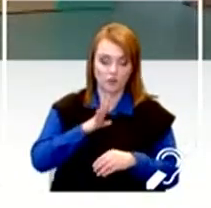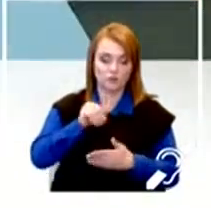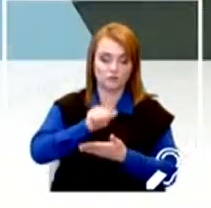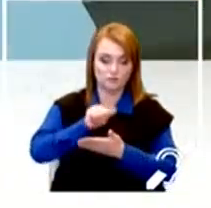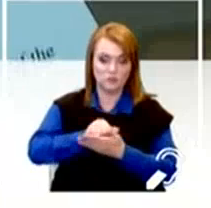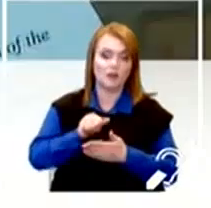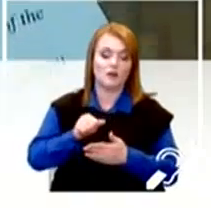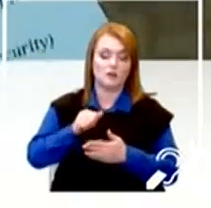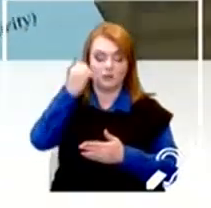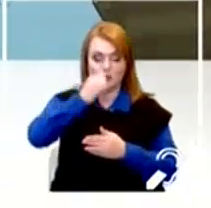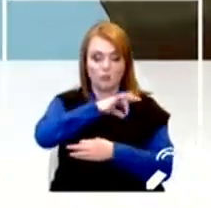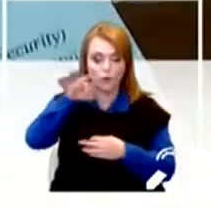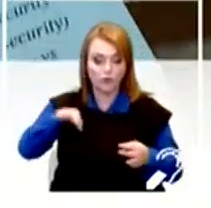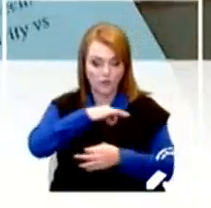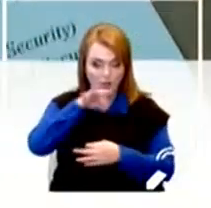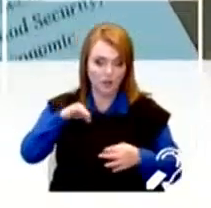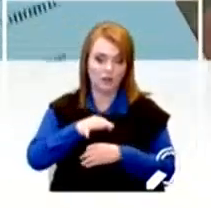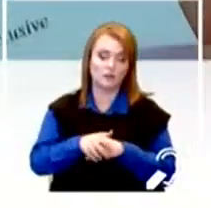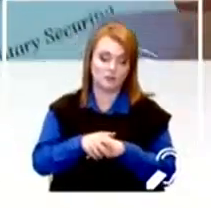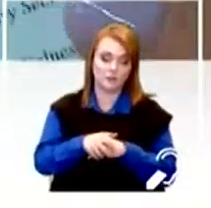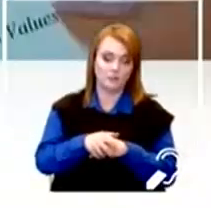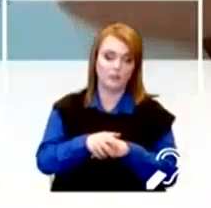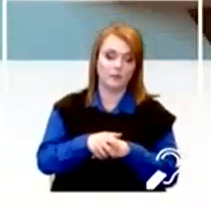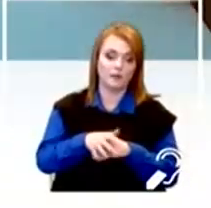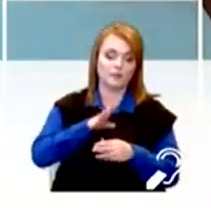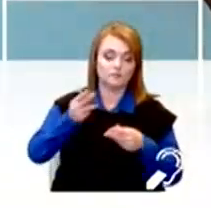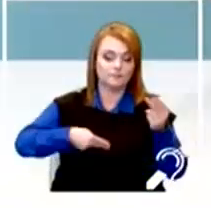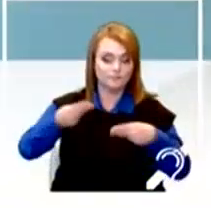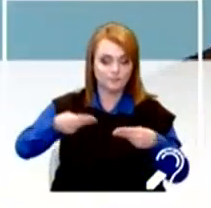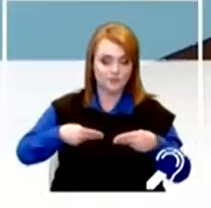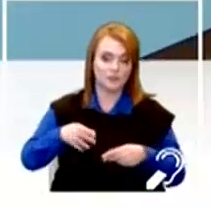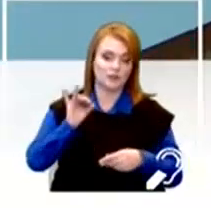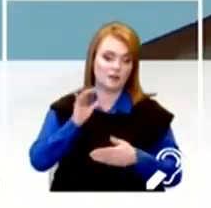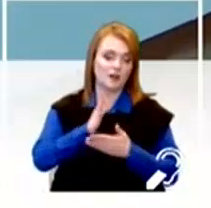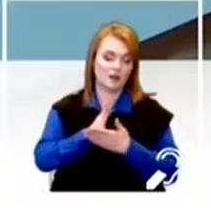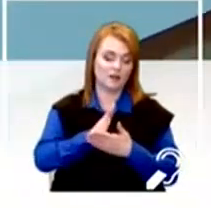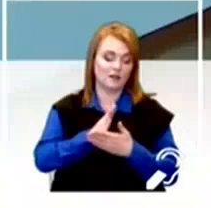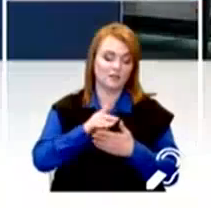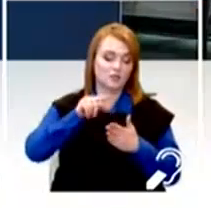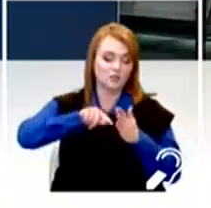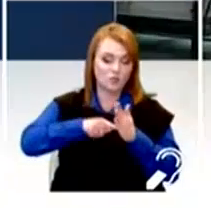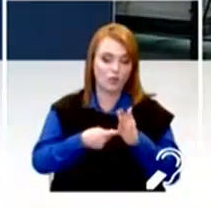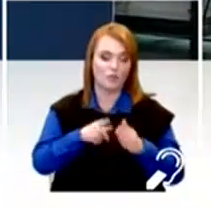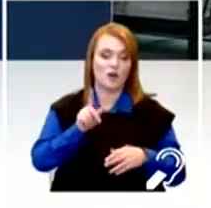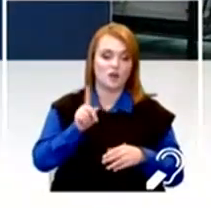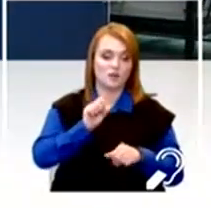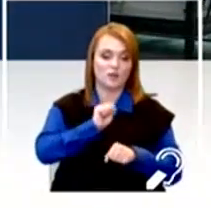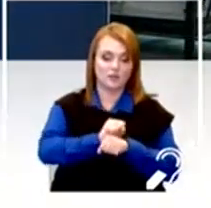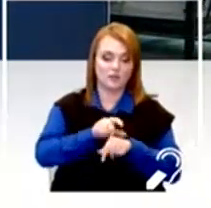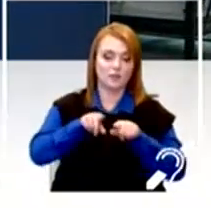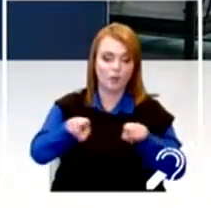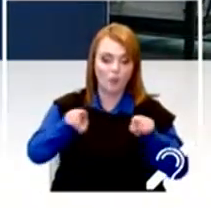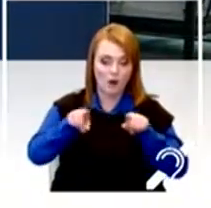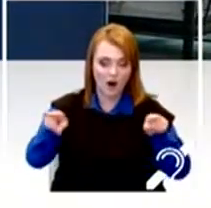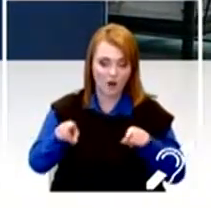în cadrul proiectului Suportul societății civile în contracararea dezinformării asociată politicilor naționale de securitate.